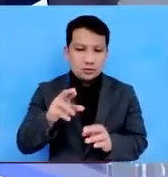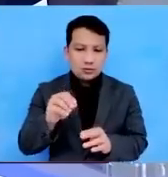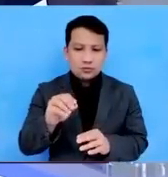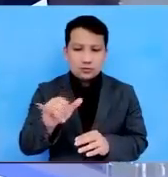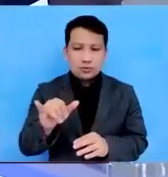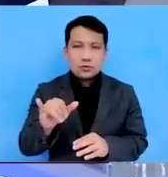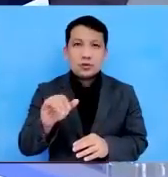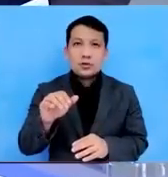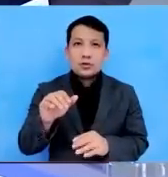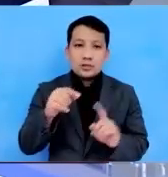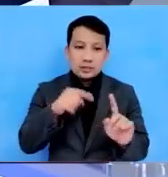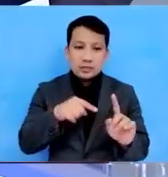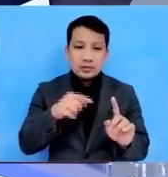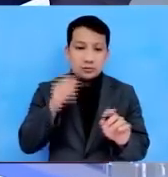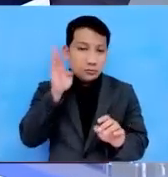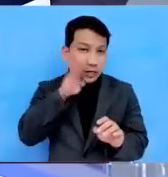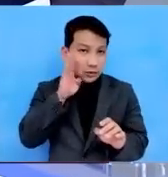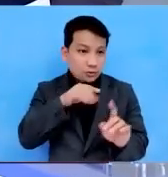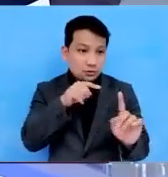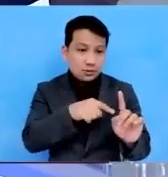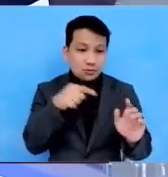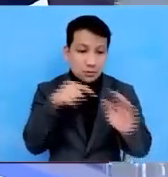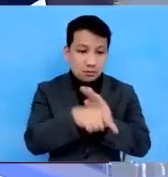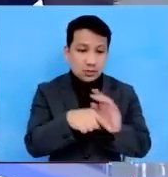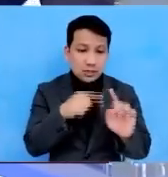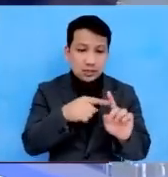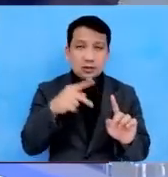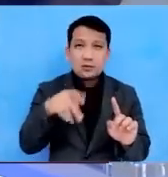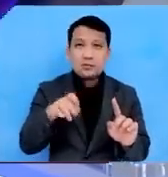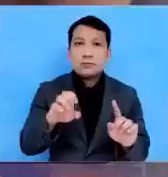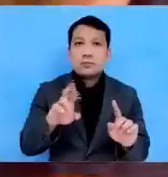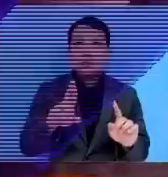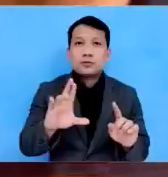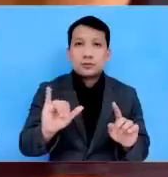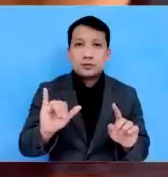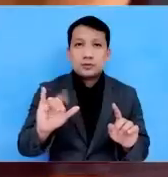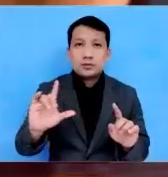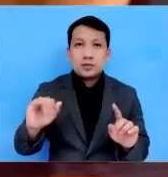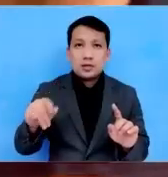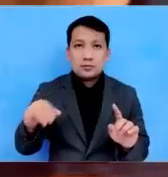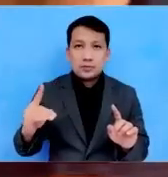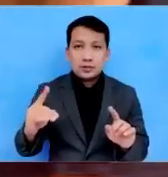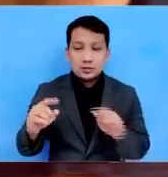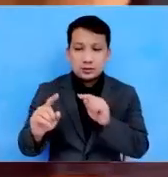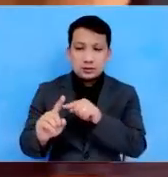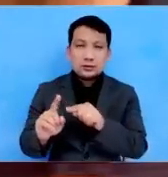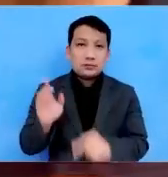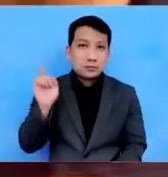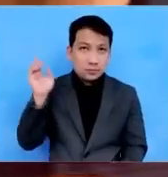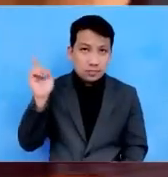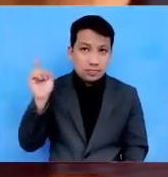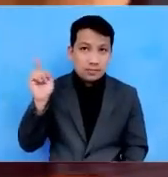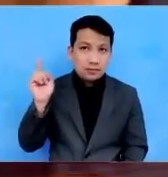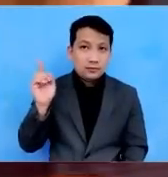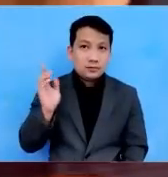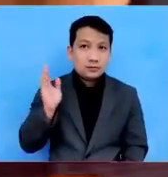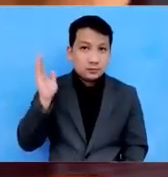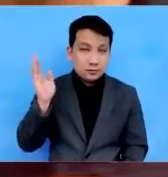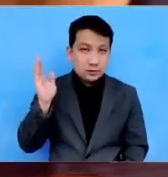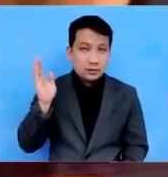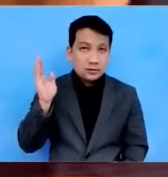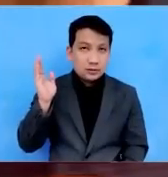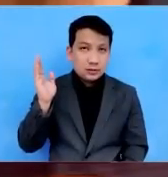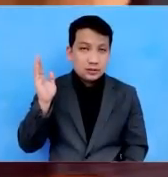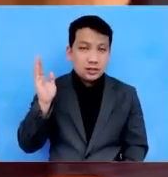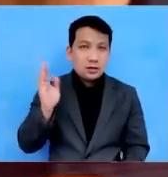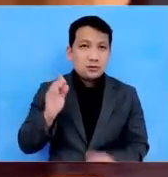para patibay ng kasong kognay sa pagpatay sa mamamahayag. Yung kay Kapersi, nagbibilay lang ng konti dahil meron pa